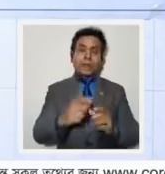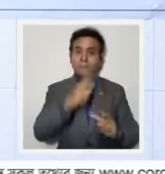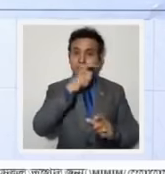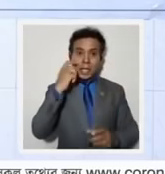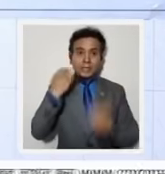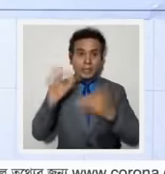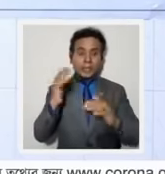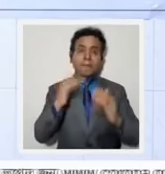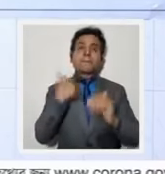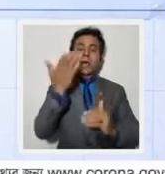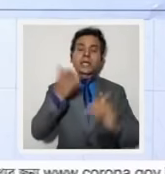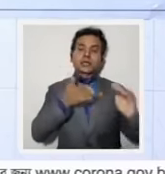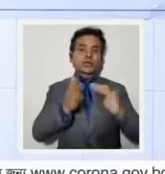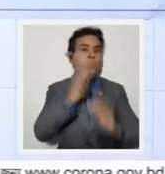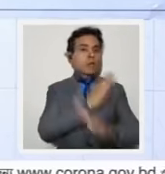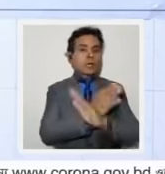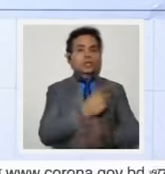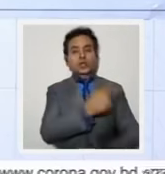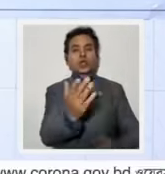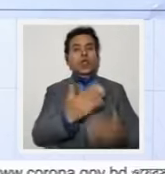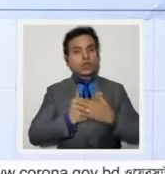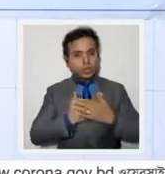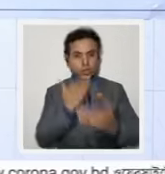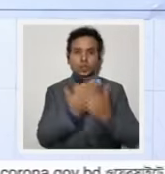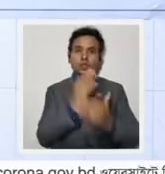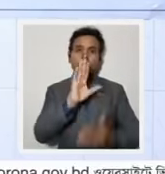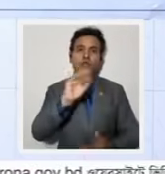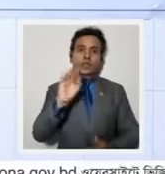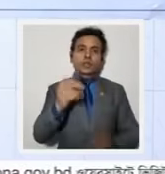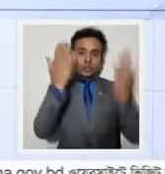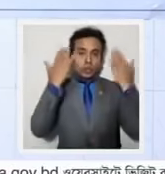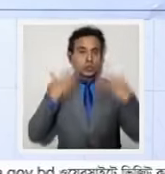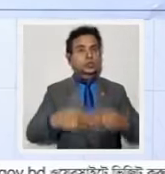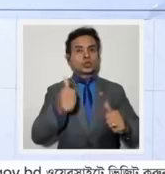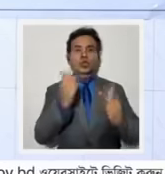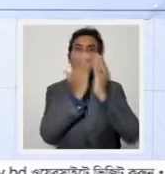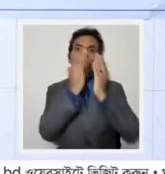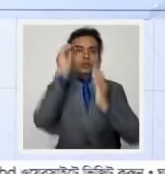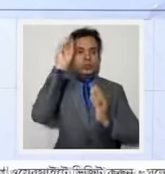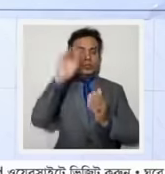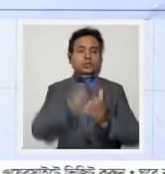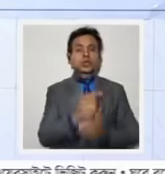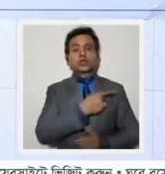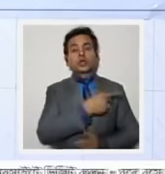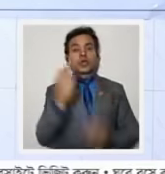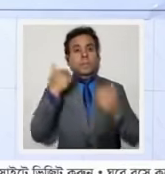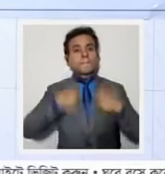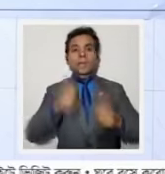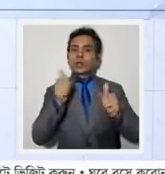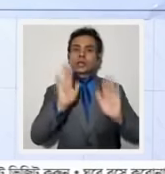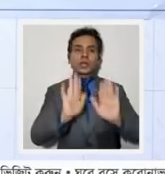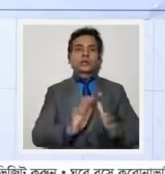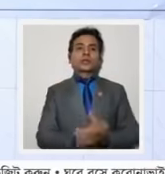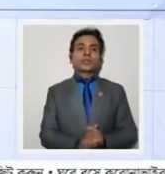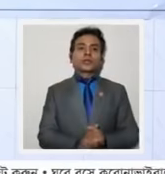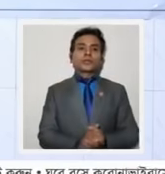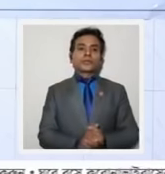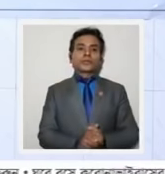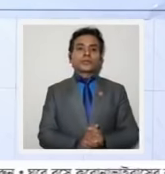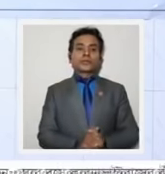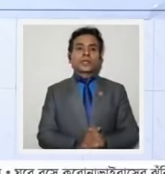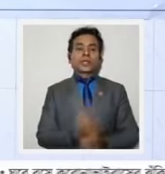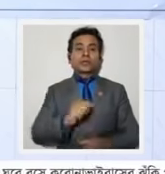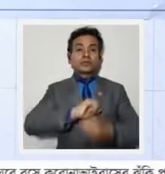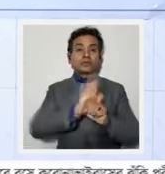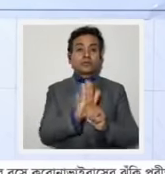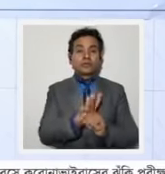তবে বলবো যে আপনারা অবশ্যই মাস্ক ব্যবহার করবেন, মাস্ক ছাড়া কখনোই বাইরের বাইরে থাকবেন না। আপনাদেরকে অনেক অনেক ধন্যবাদ